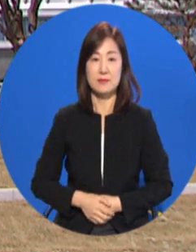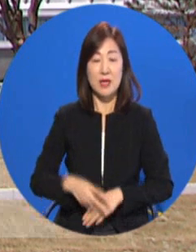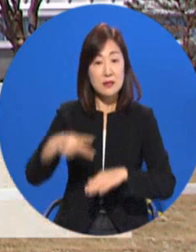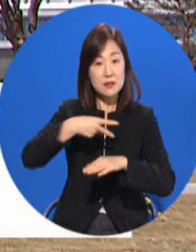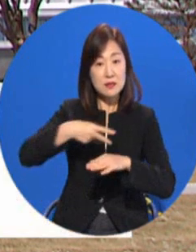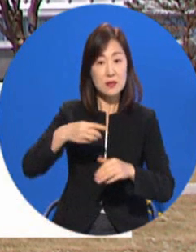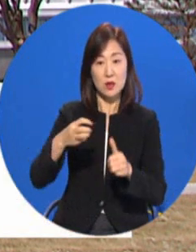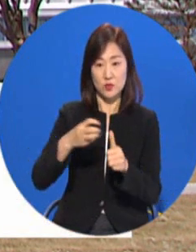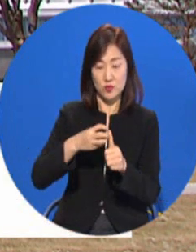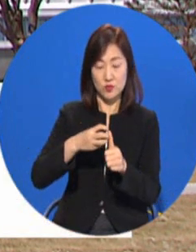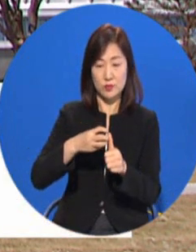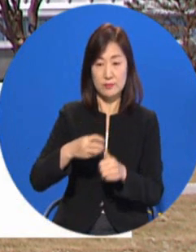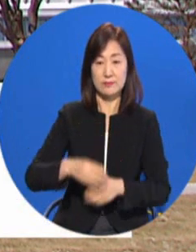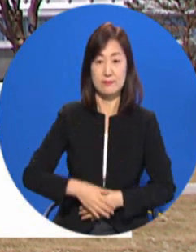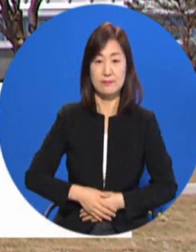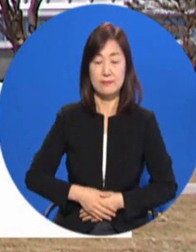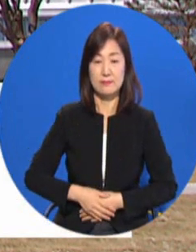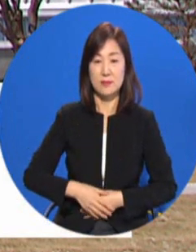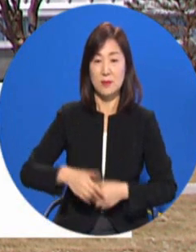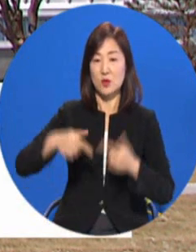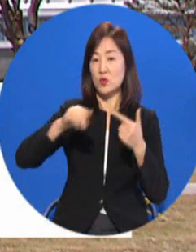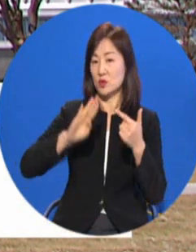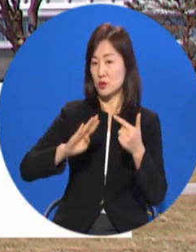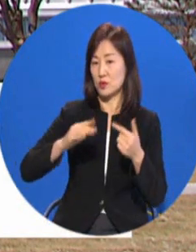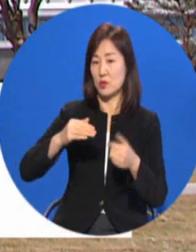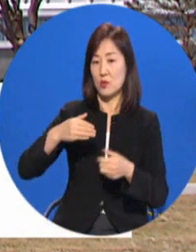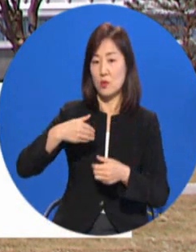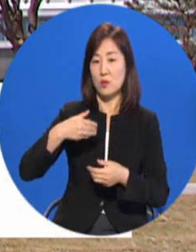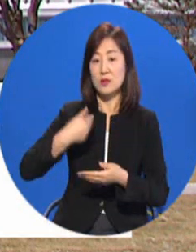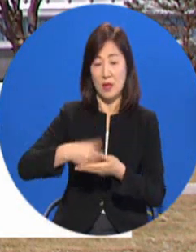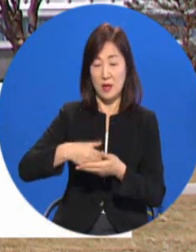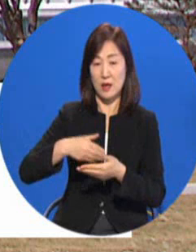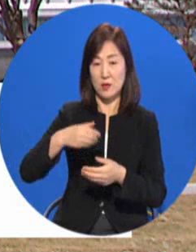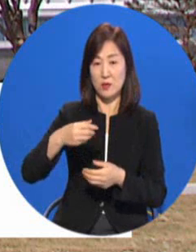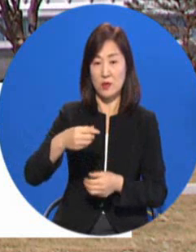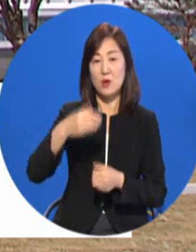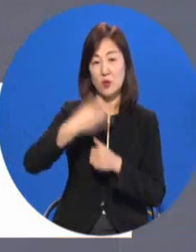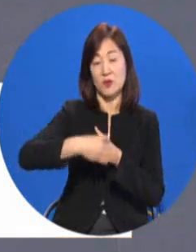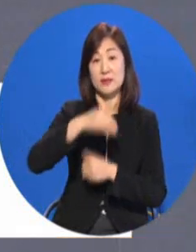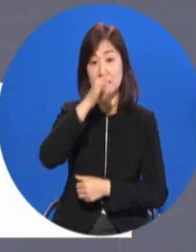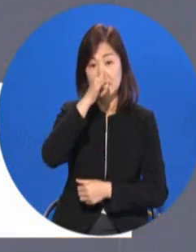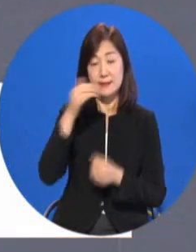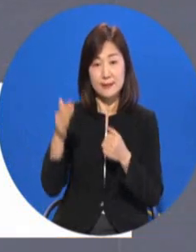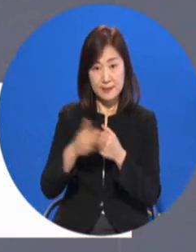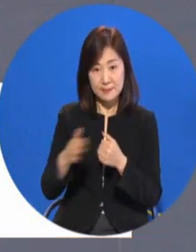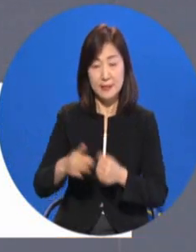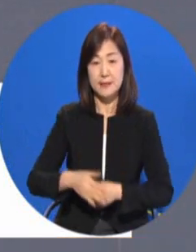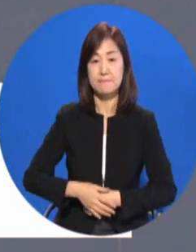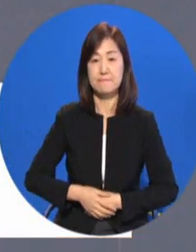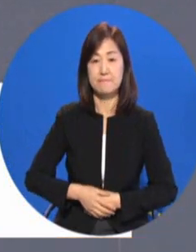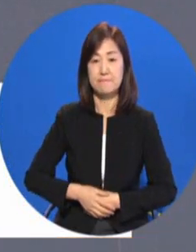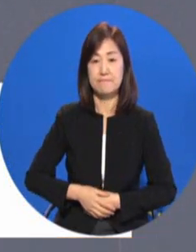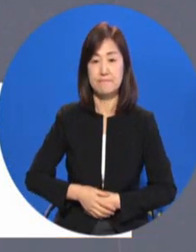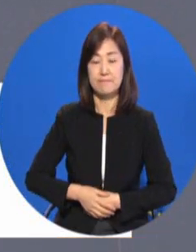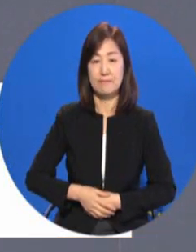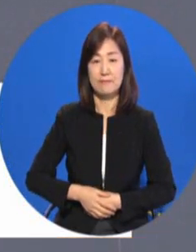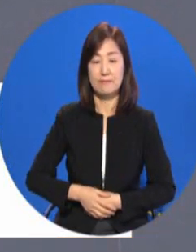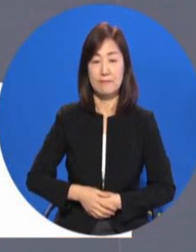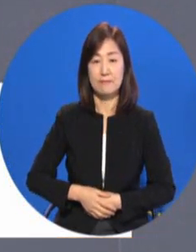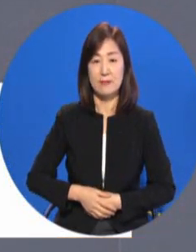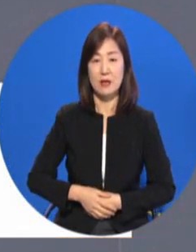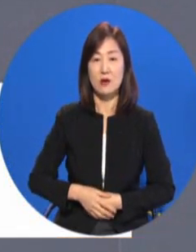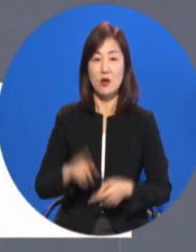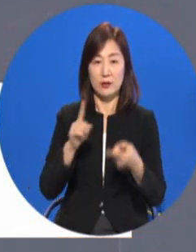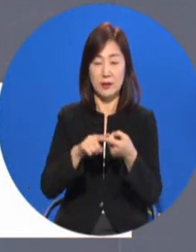친한 꿈에서 우리 고액의 시설 169 한 명을 에 파견 요청이 왔습니다 4 그래서 이제 그거에 대해서